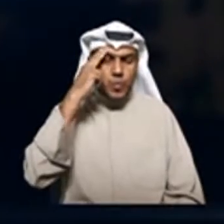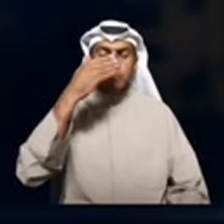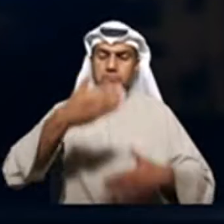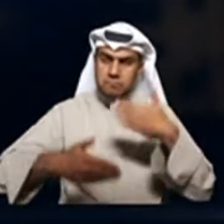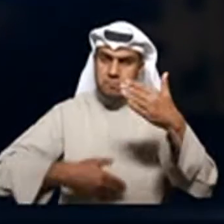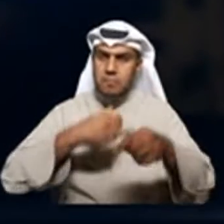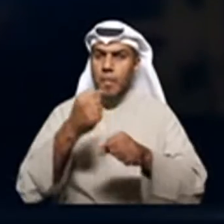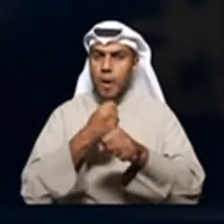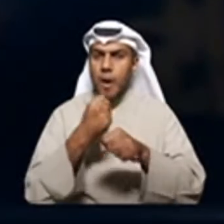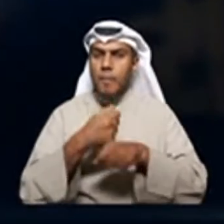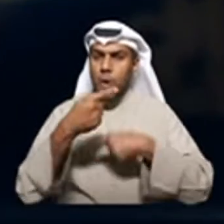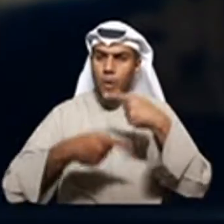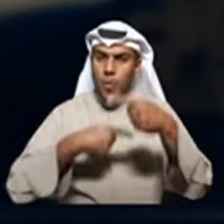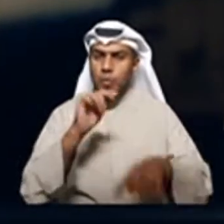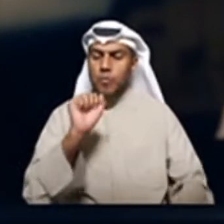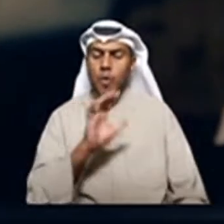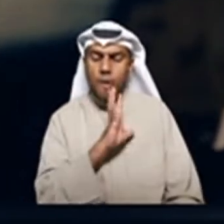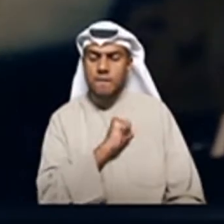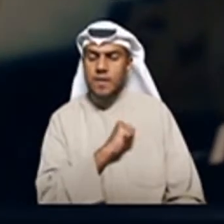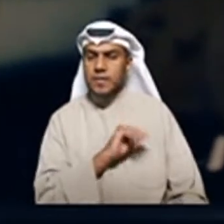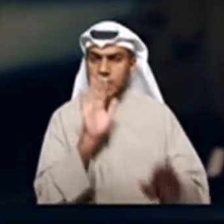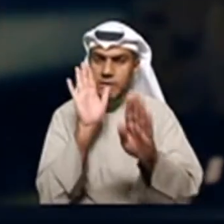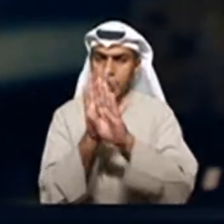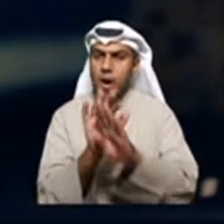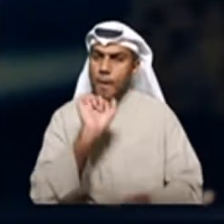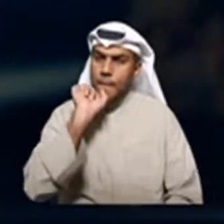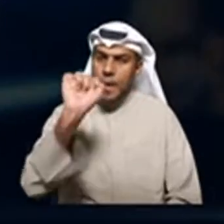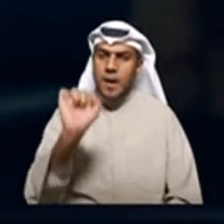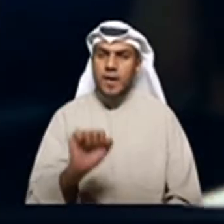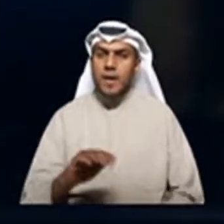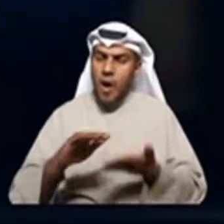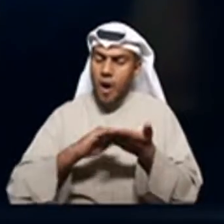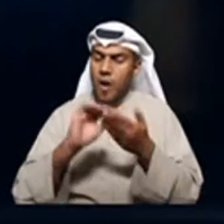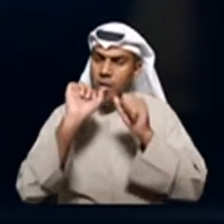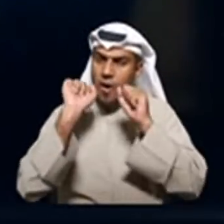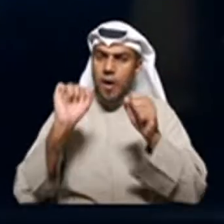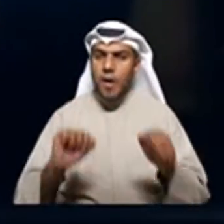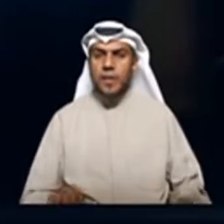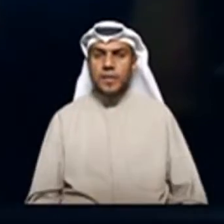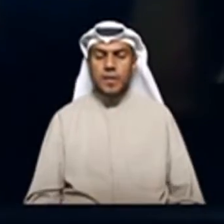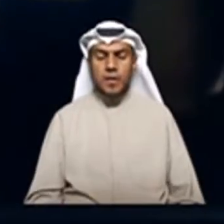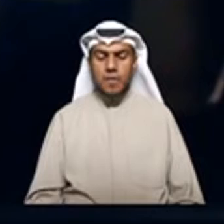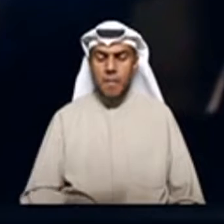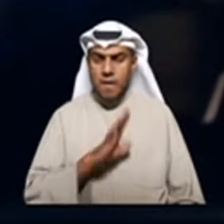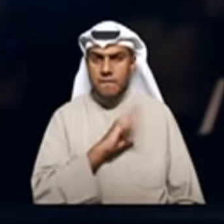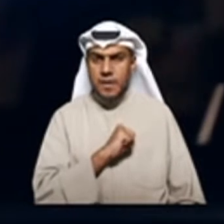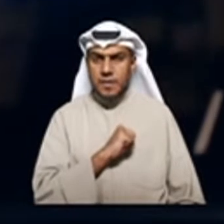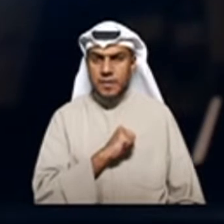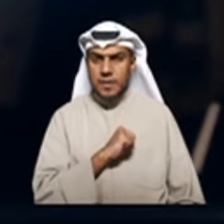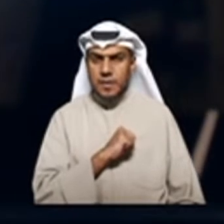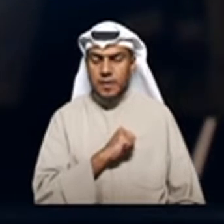لحصول الشعب الفلسطيني على حقوقه المشروعة، بما في ذلك إقامة دولته المستقلة